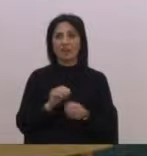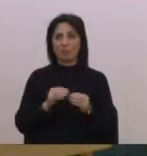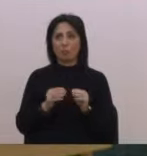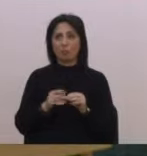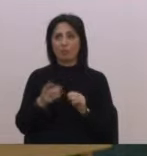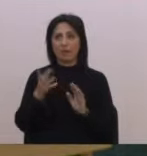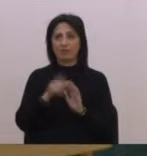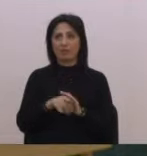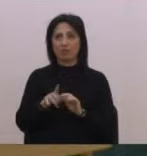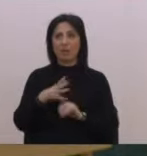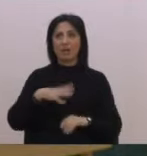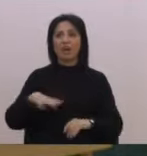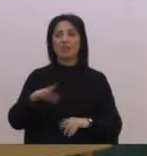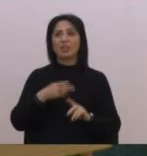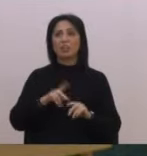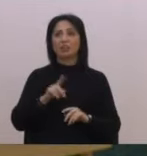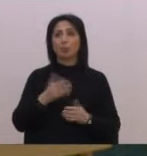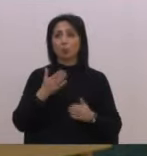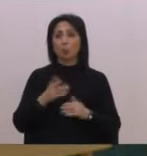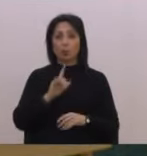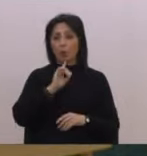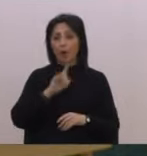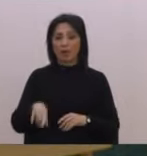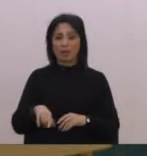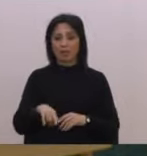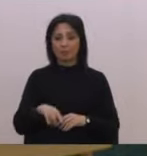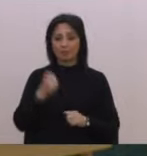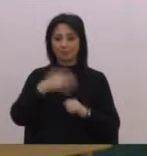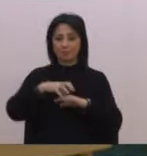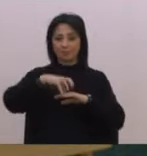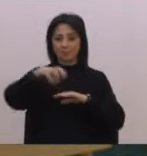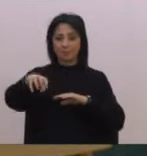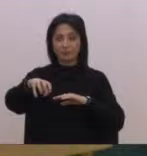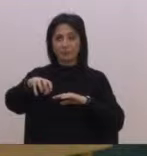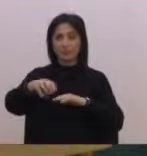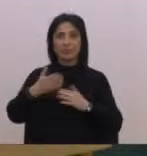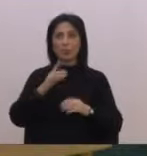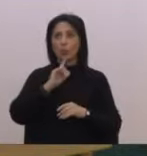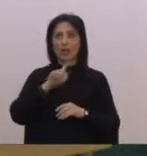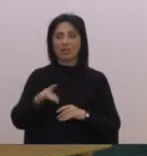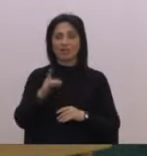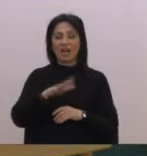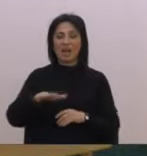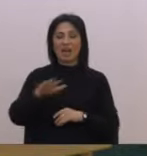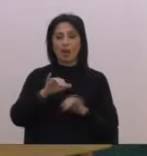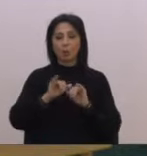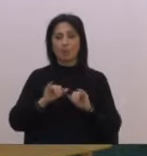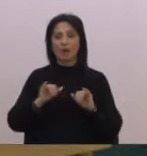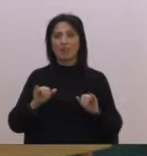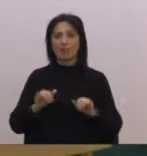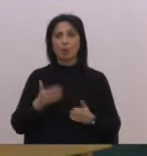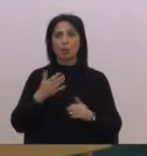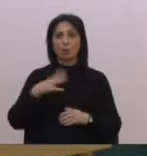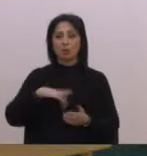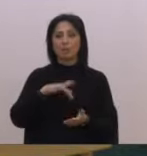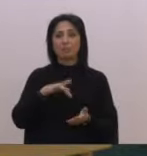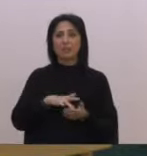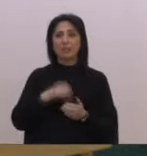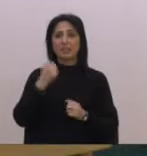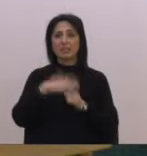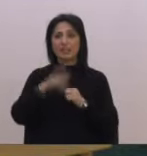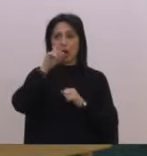მათ შორის ამ ქვეყნის იმიტომ რომ თუ არ იქნება decentralizația, tu ar ikneba regionuli ganvitareba, tu Tbilisi da